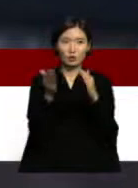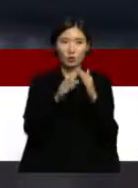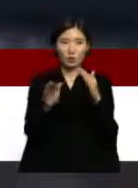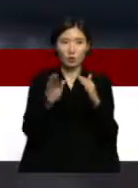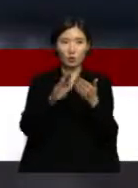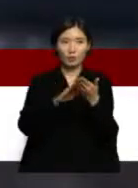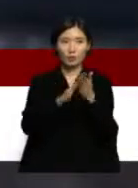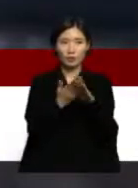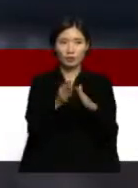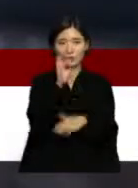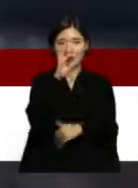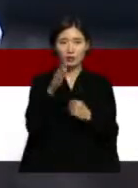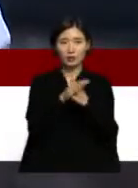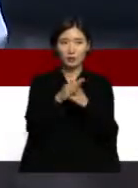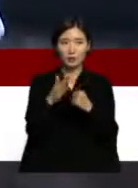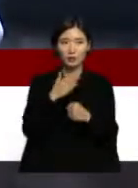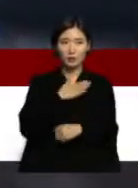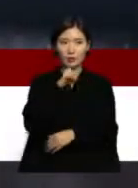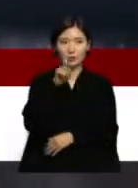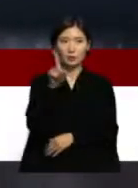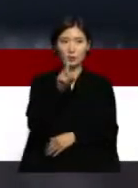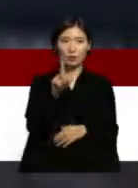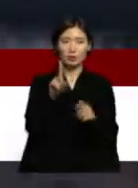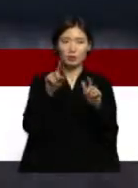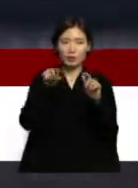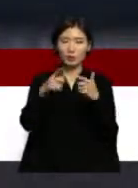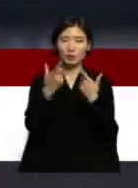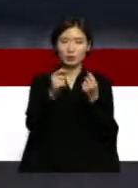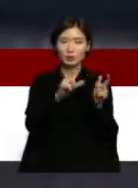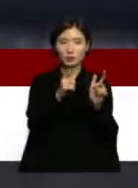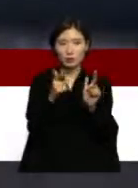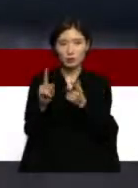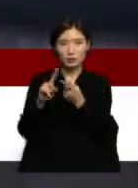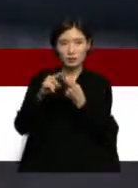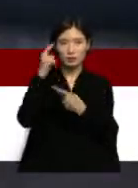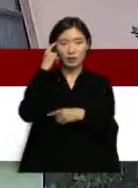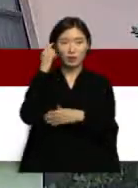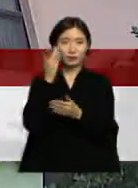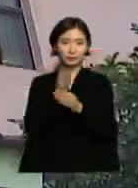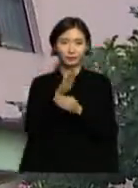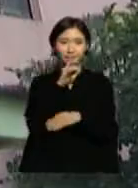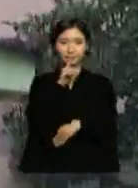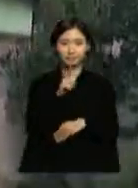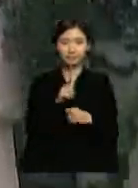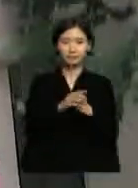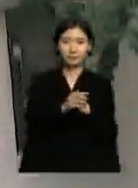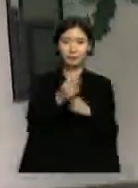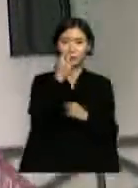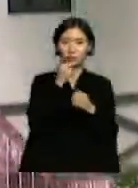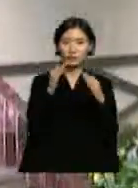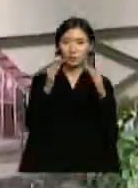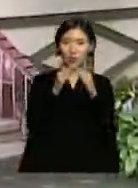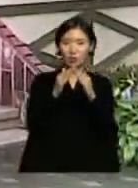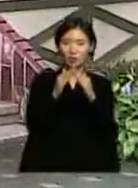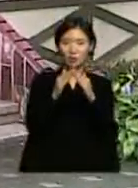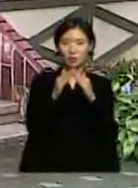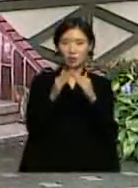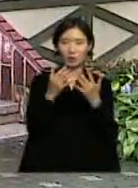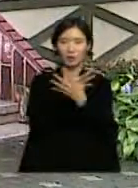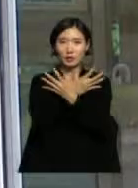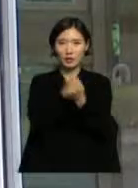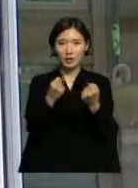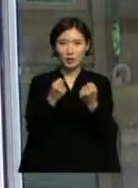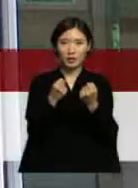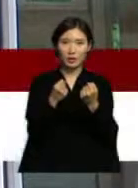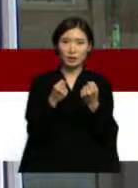그 제가 말씀드린 건 뭐냐면 이렇게 여러 가지를 다각적으로 생각을 한 거죠. 유치원 건물 계약 기간은 오는 10월